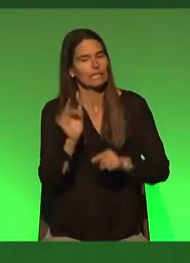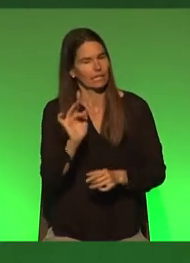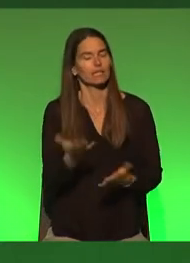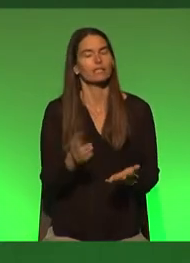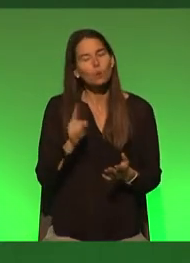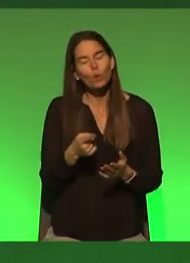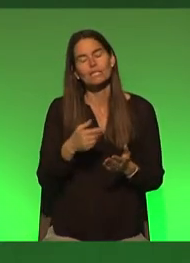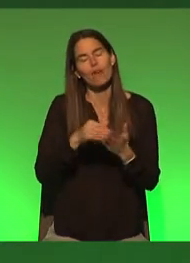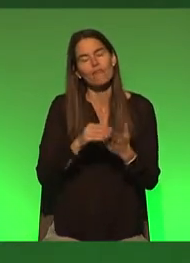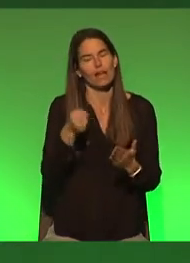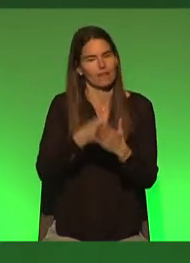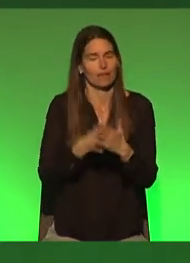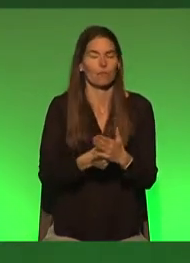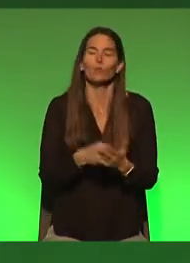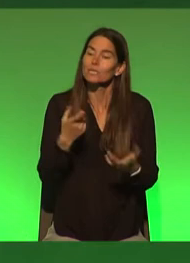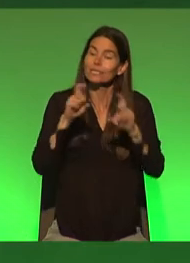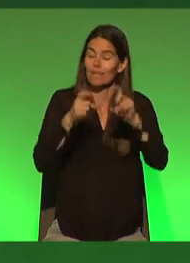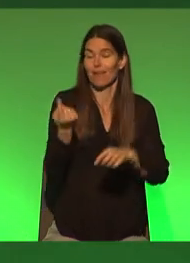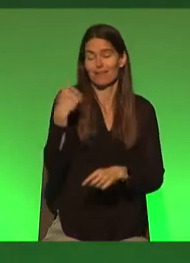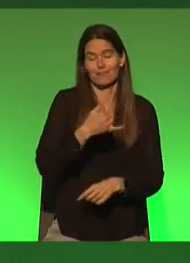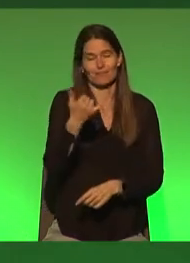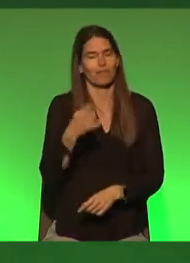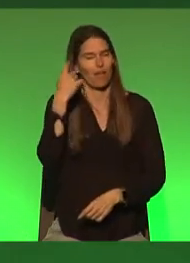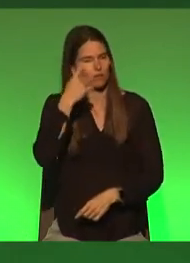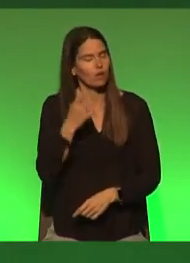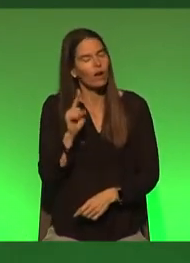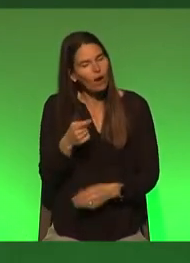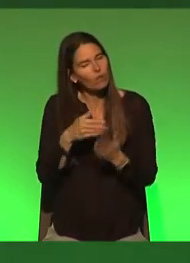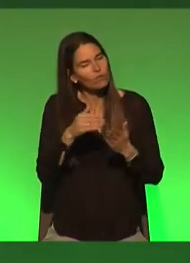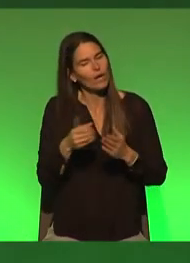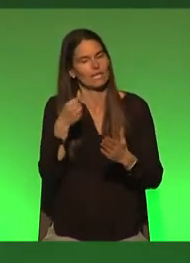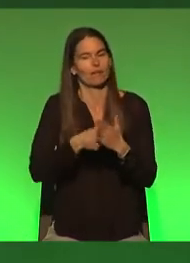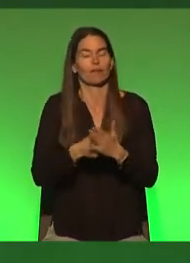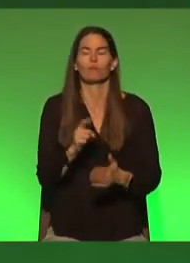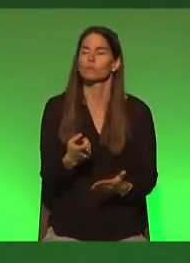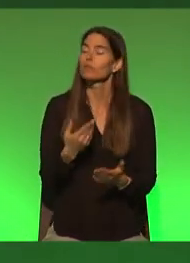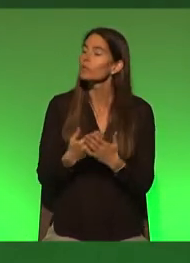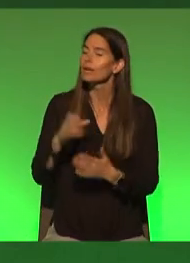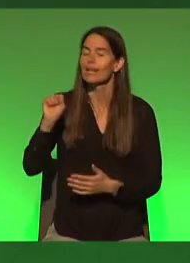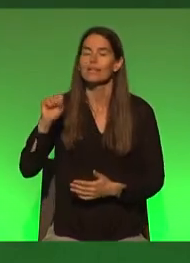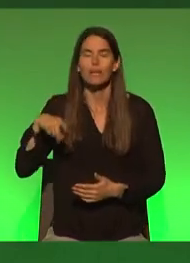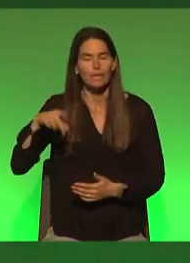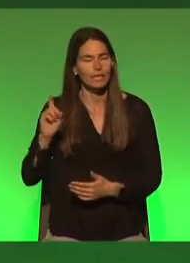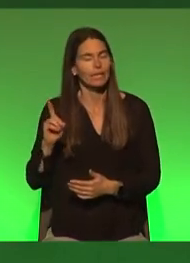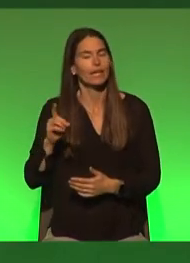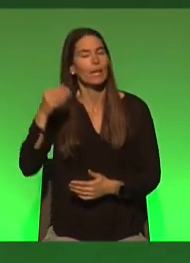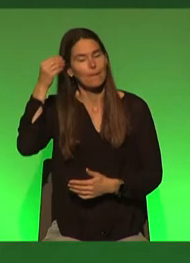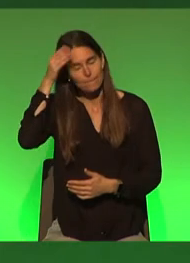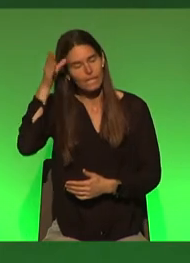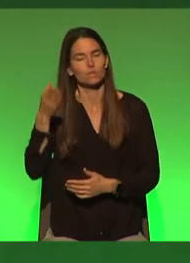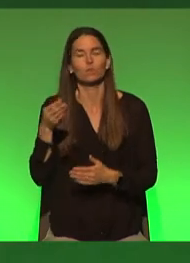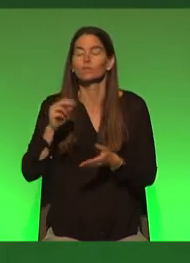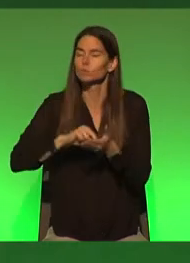die uns im letzten Jahr Sorgen bereitet haben. Und wenn ich jetzt sehe, dass beispielsweise die SPD die bildungspolitischen Debatten der